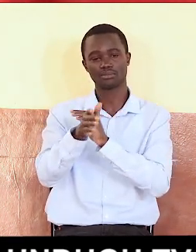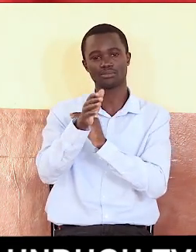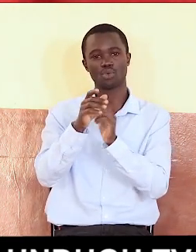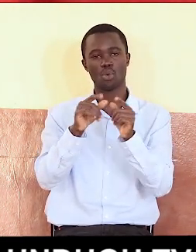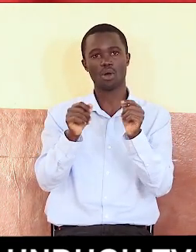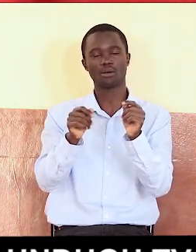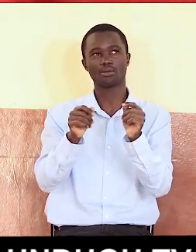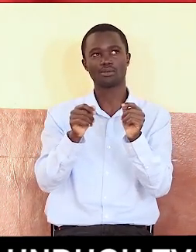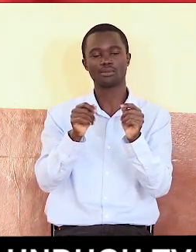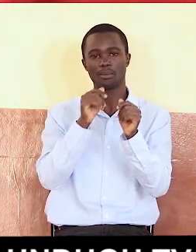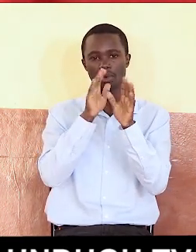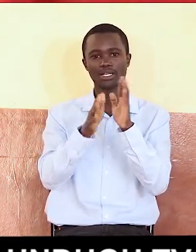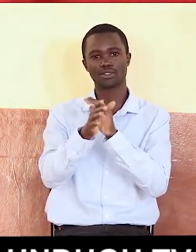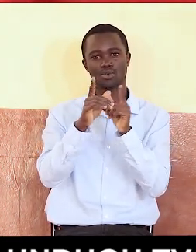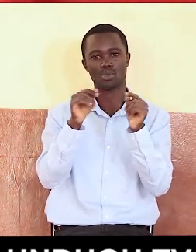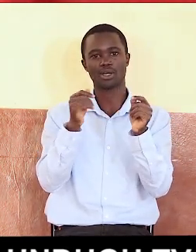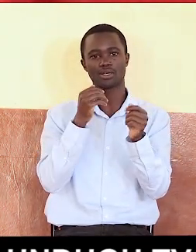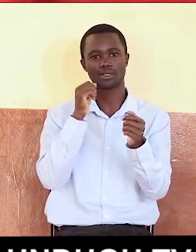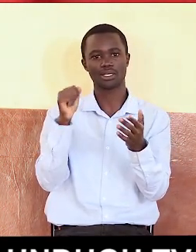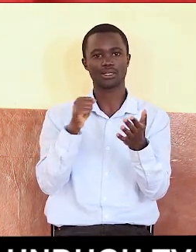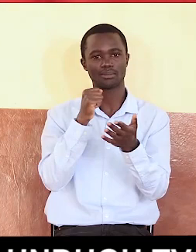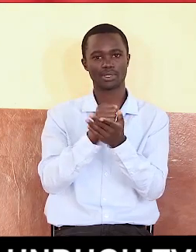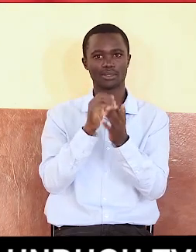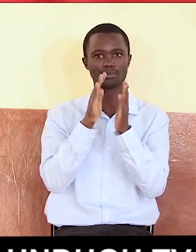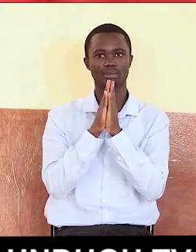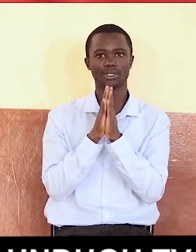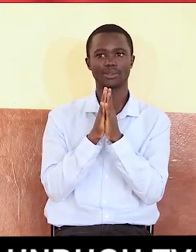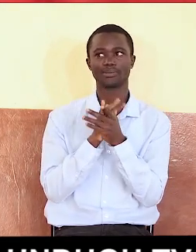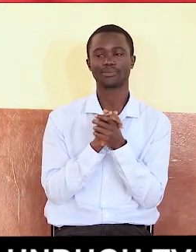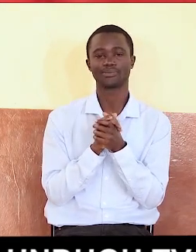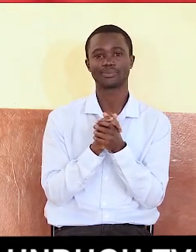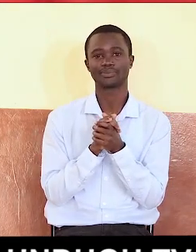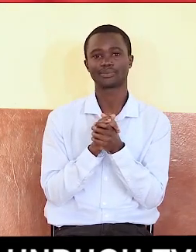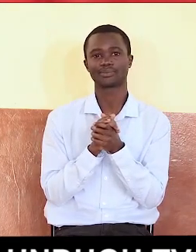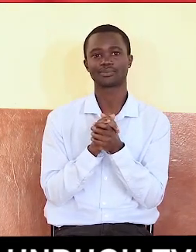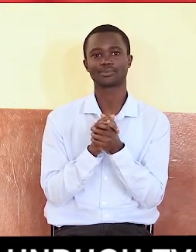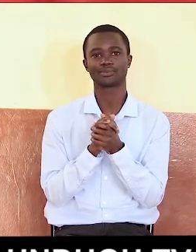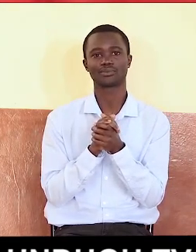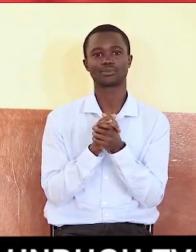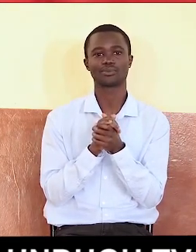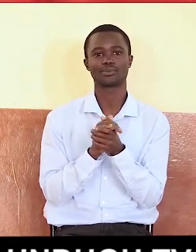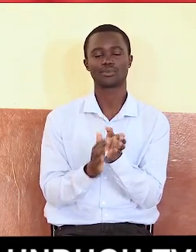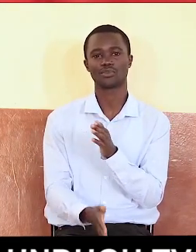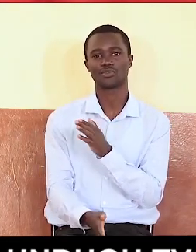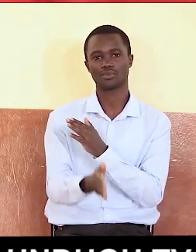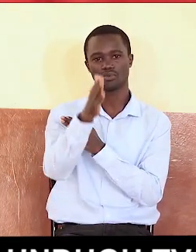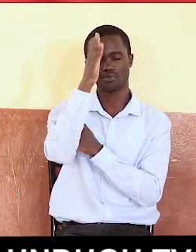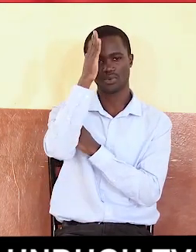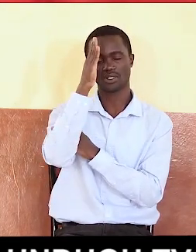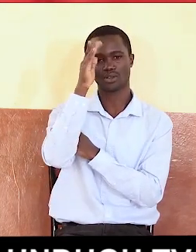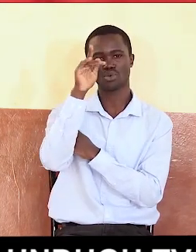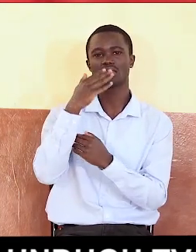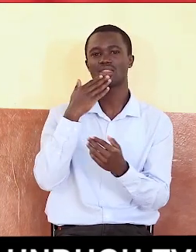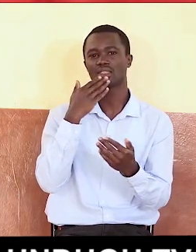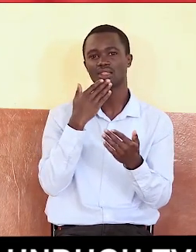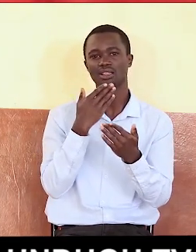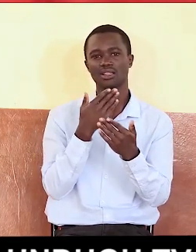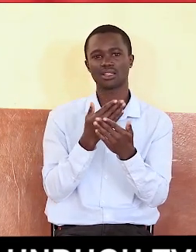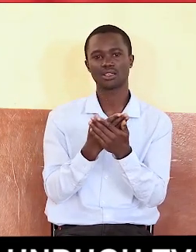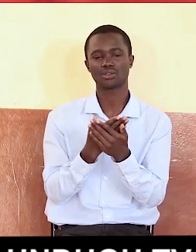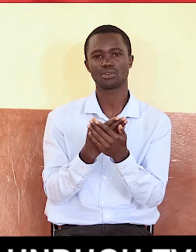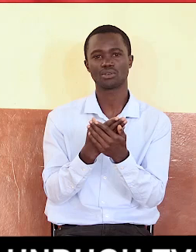lake. Amen. Atuombe. Baba mtakatifu, tunakushukuru kwa